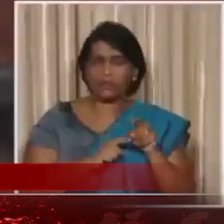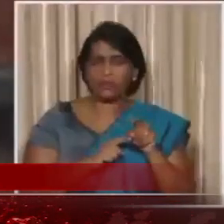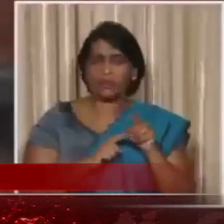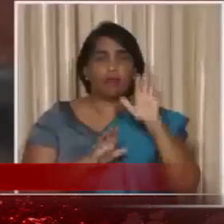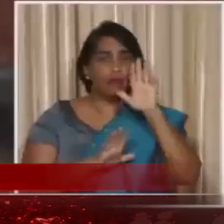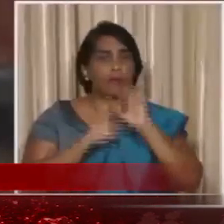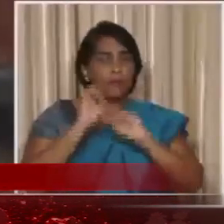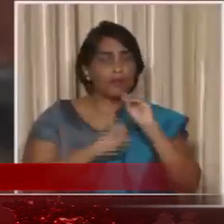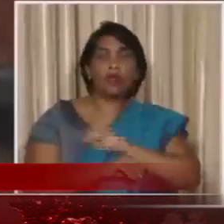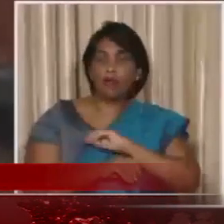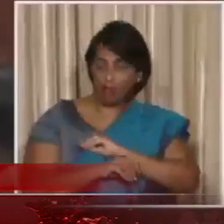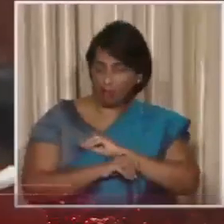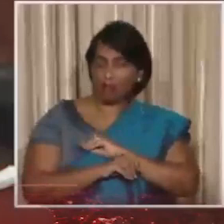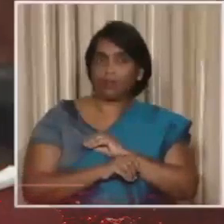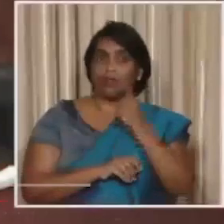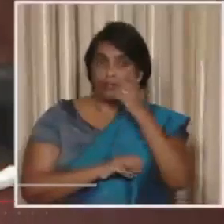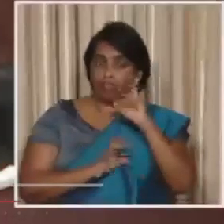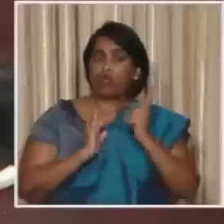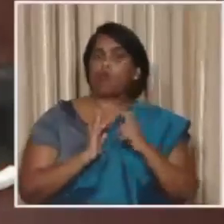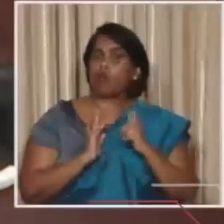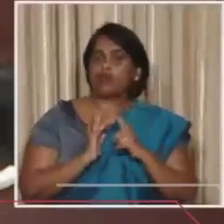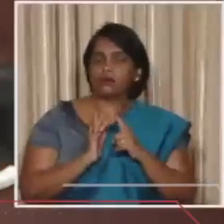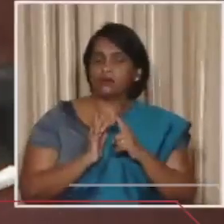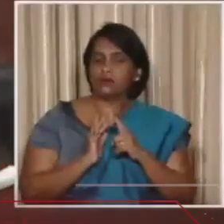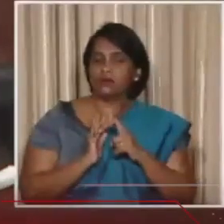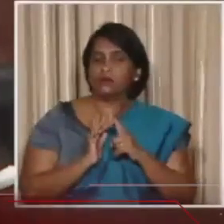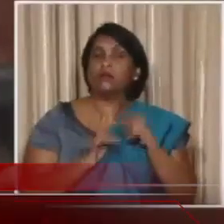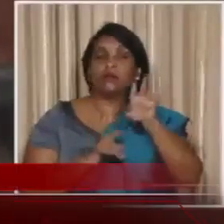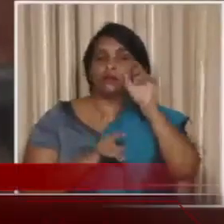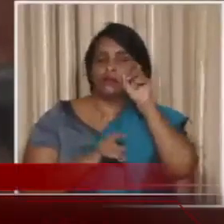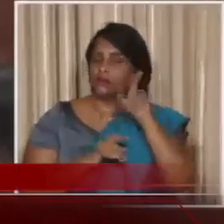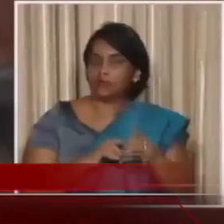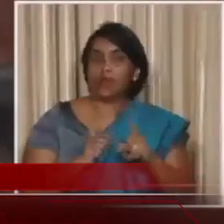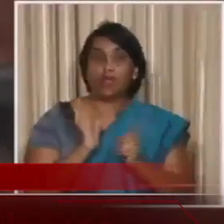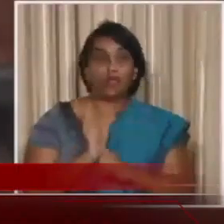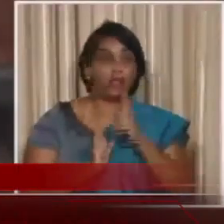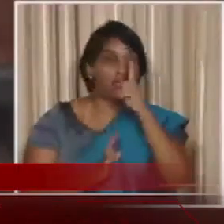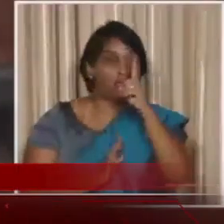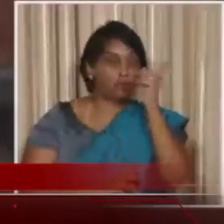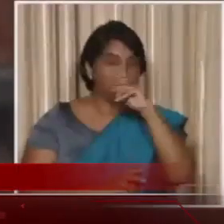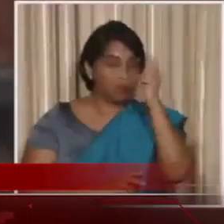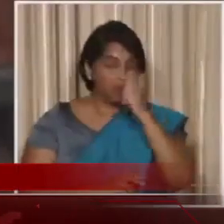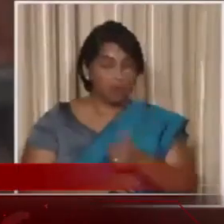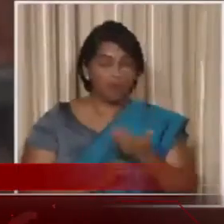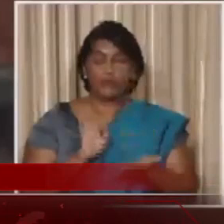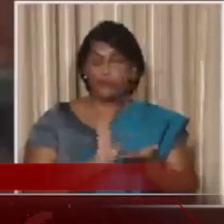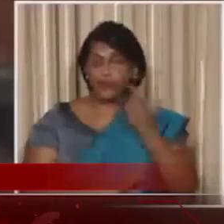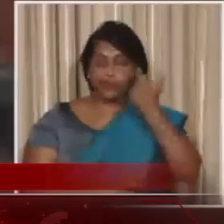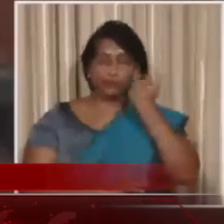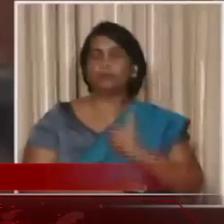109 ලාභාංශයත් 14 පොලියක්ද? ඒතර බලන්න ලක්ෂයක් පඩි ලක්ෂයකට වඩා වැඩි පඩිය ගන්න